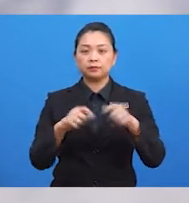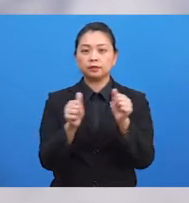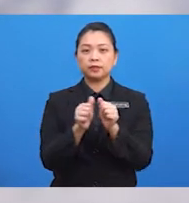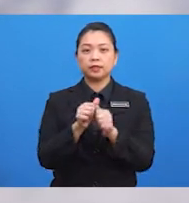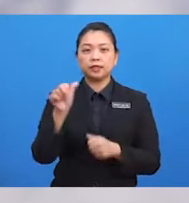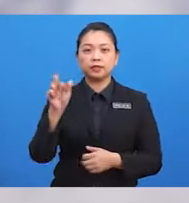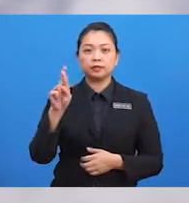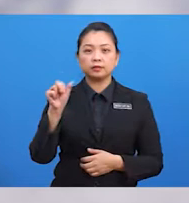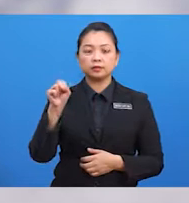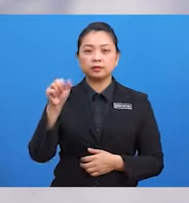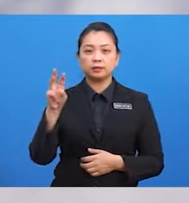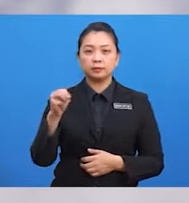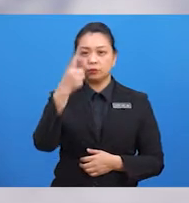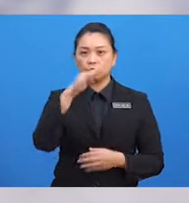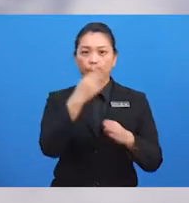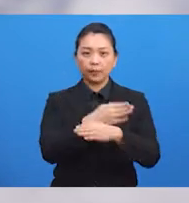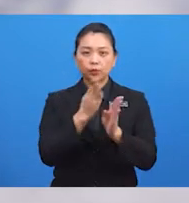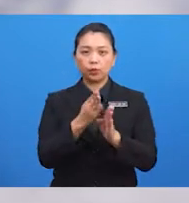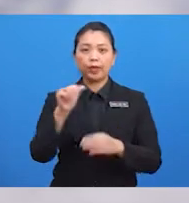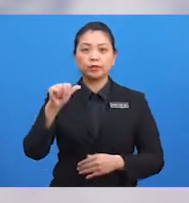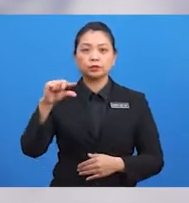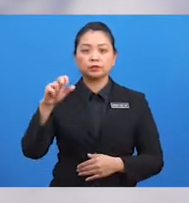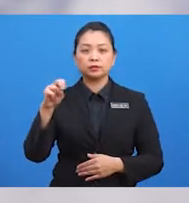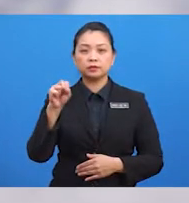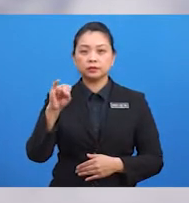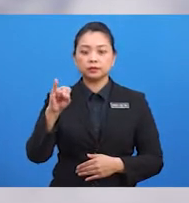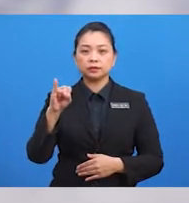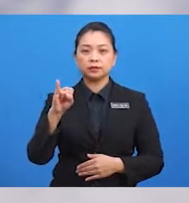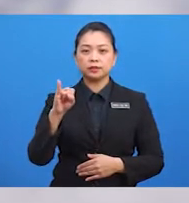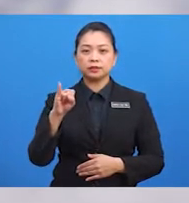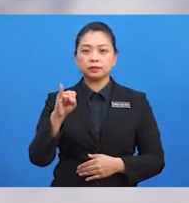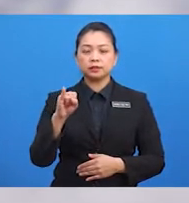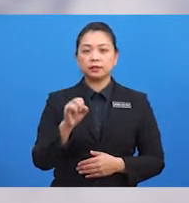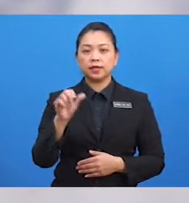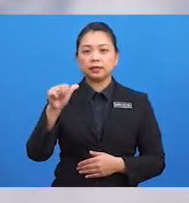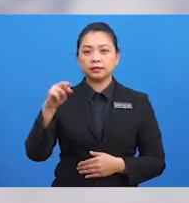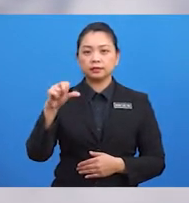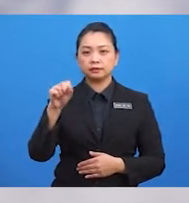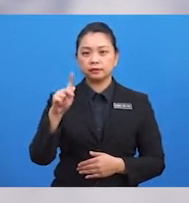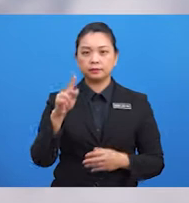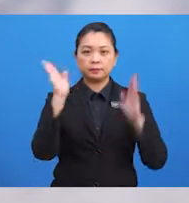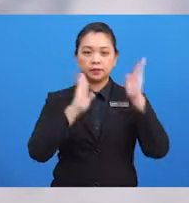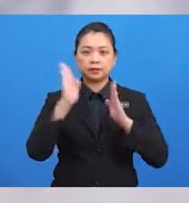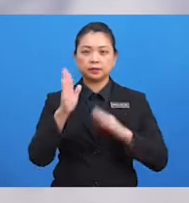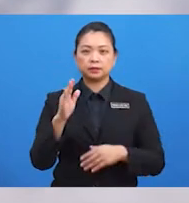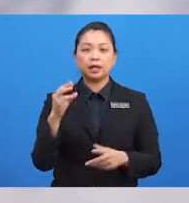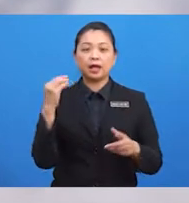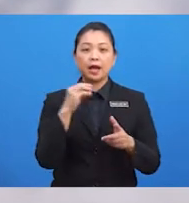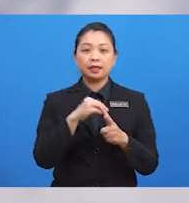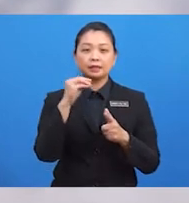ARSM, membentuk Agensi Angkasa Malaysia atau